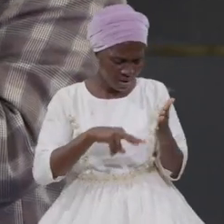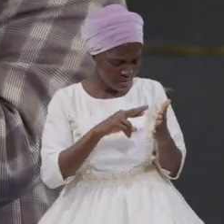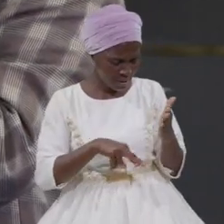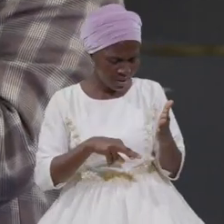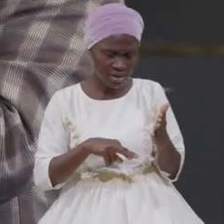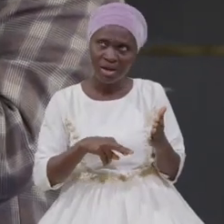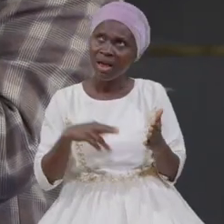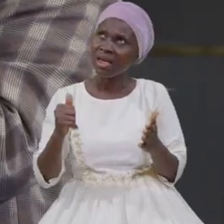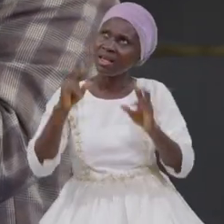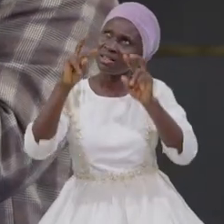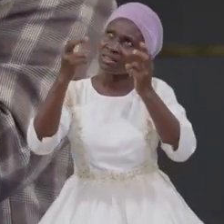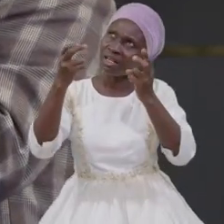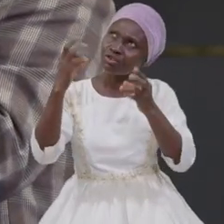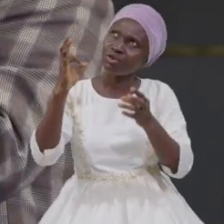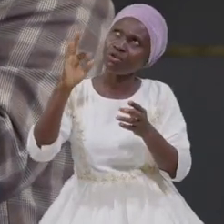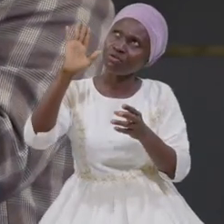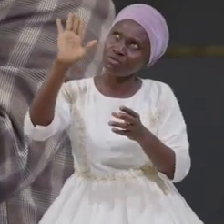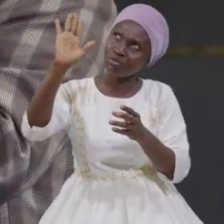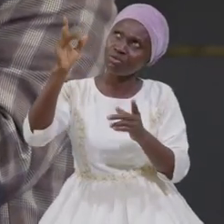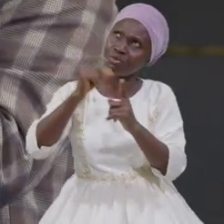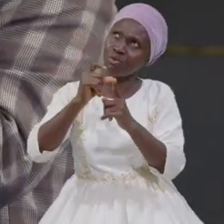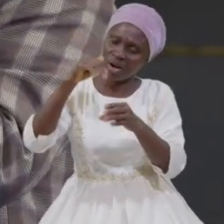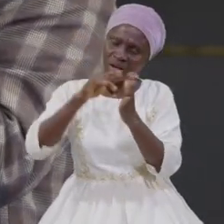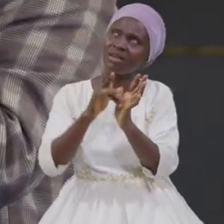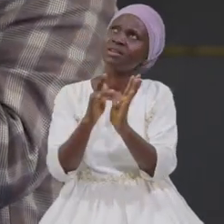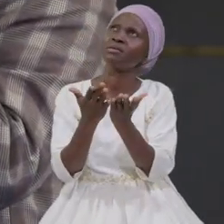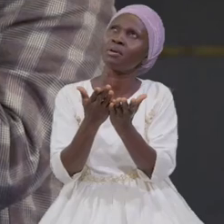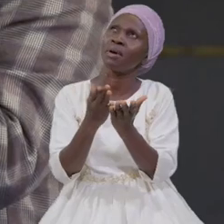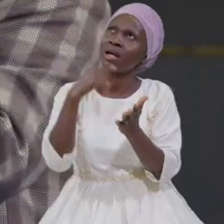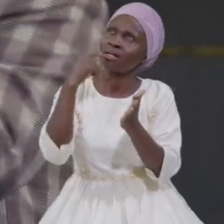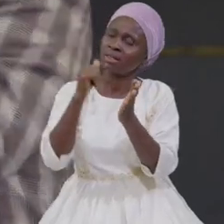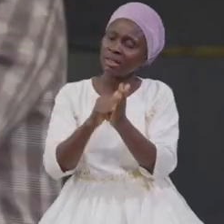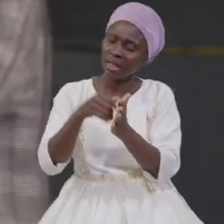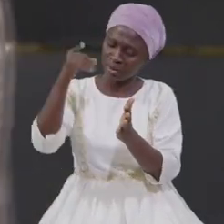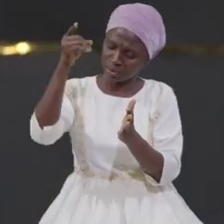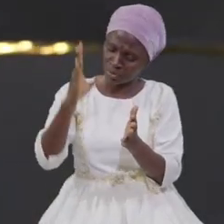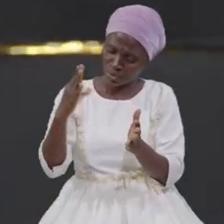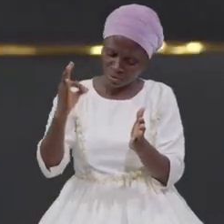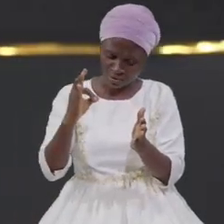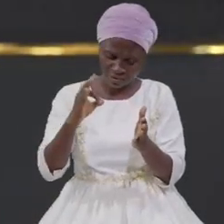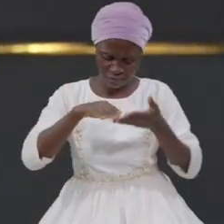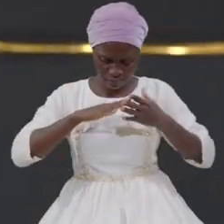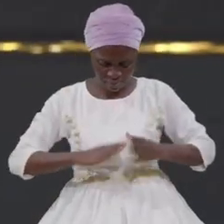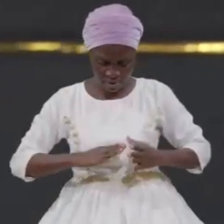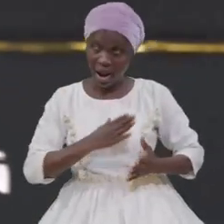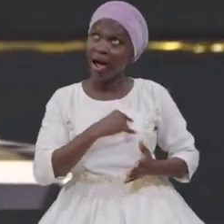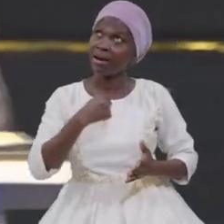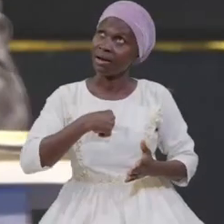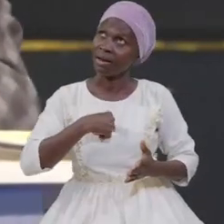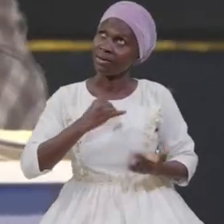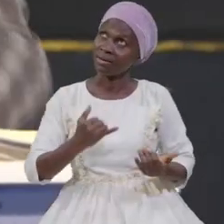titre, ton titre dans la Bible, on dit le Dieu de paix. Et je viens. Pour cela,